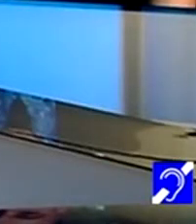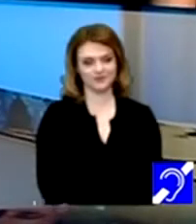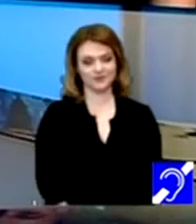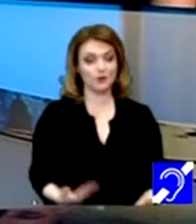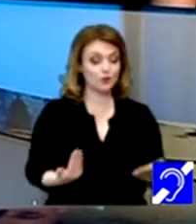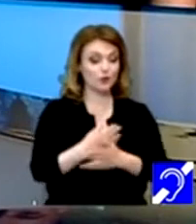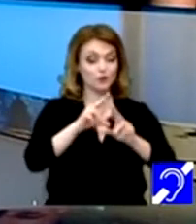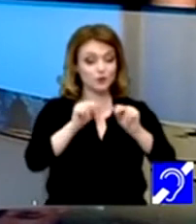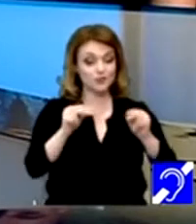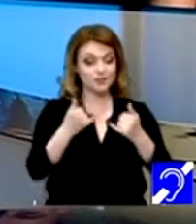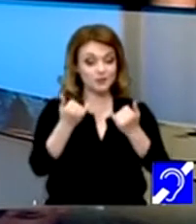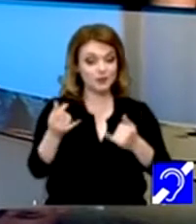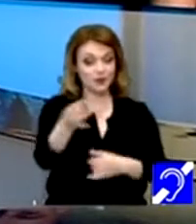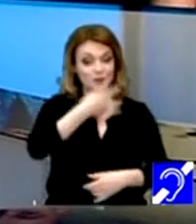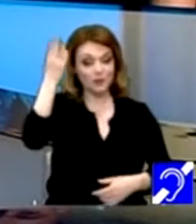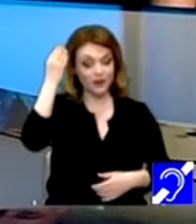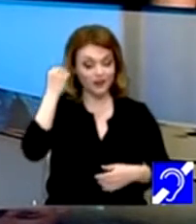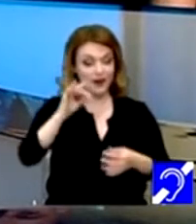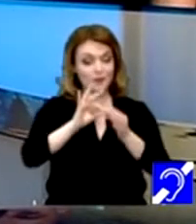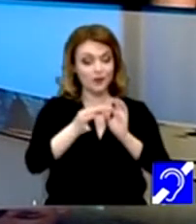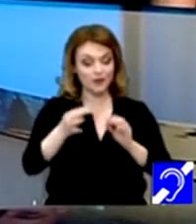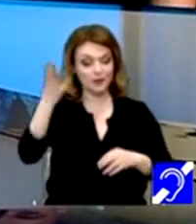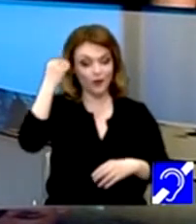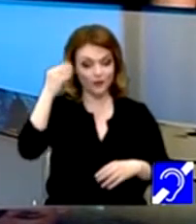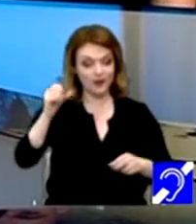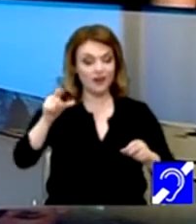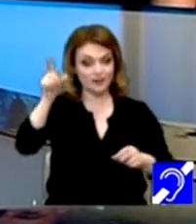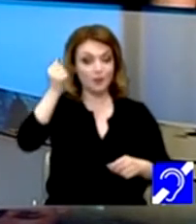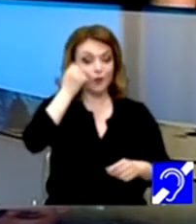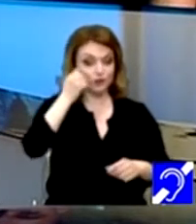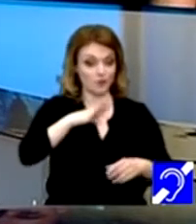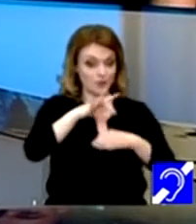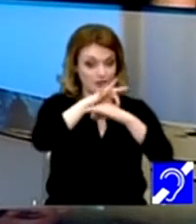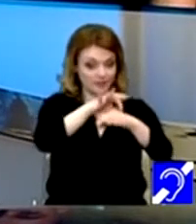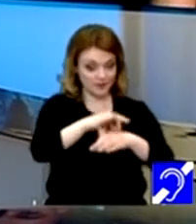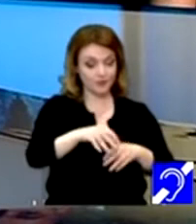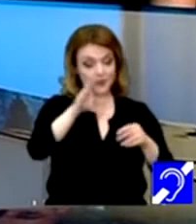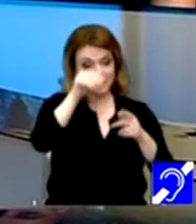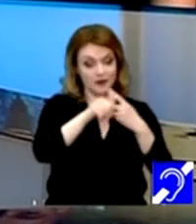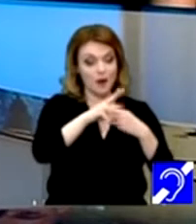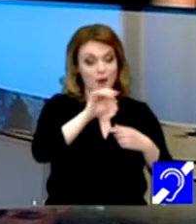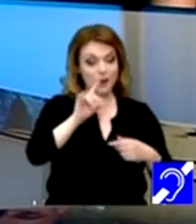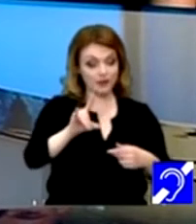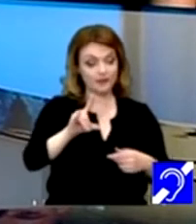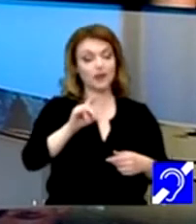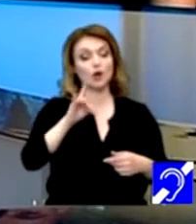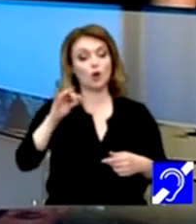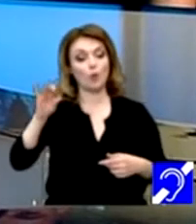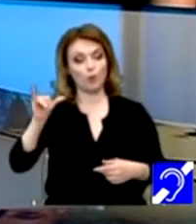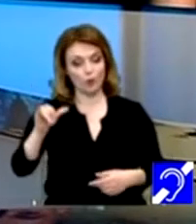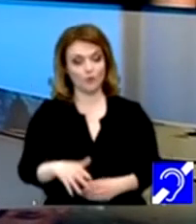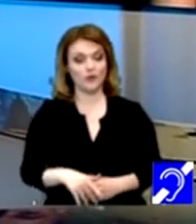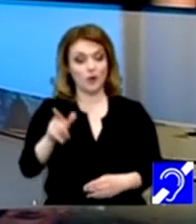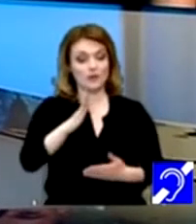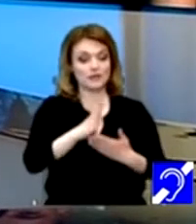Un nou succes pentru Republica Moldova la campionatul european de haltere de la Moscova. Marin Robu a devenit vicecampion european în